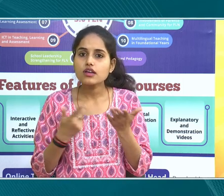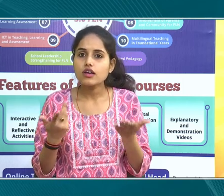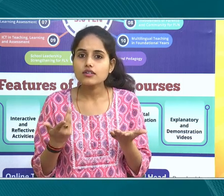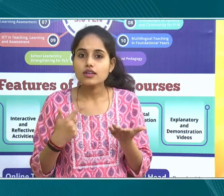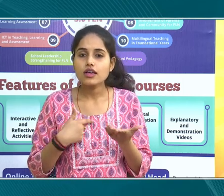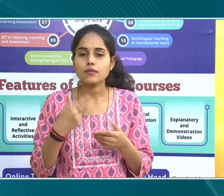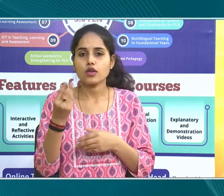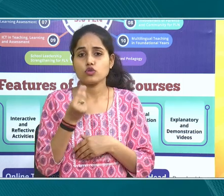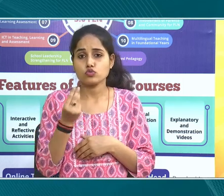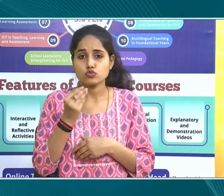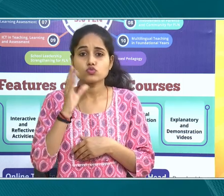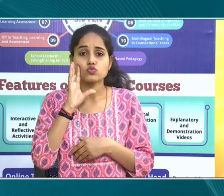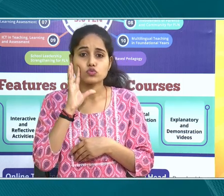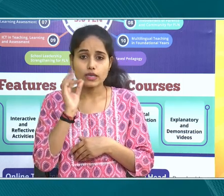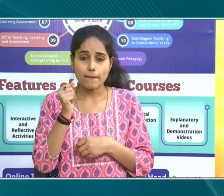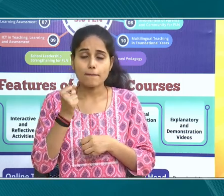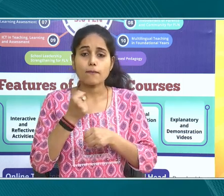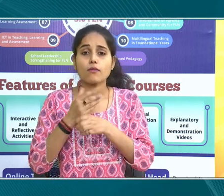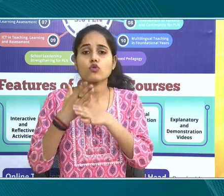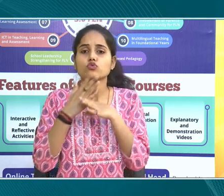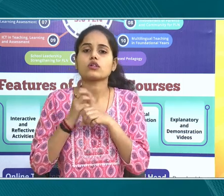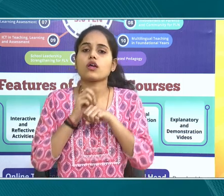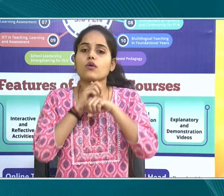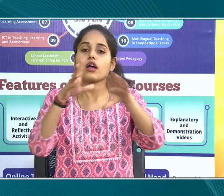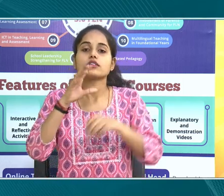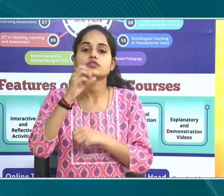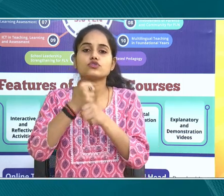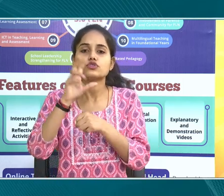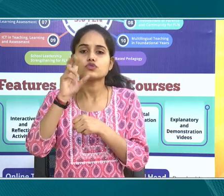वुड लाइक तू शेर डी अनाउंसमेंट ऑफ जी-20